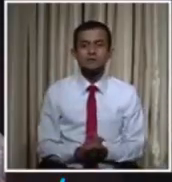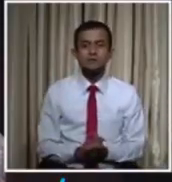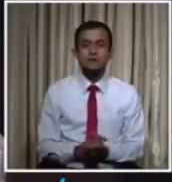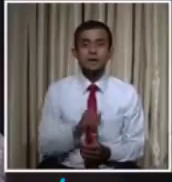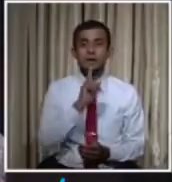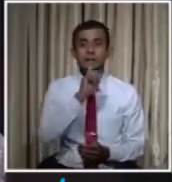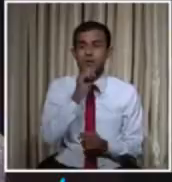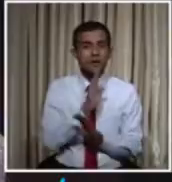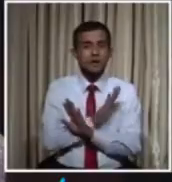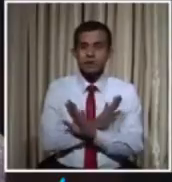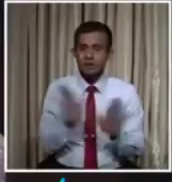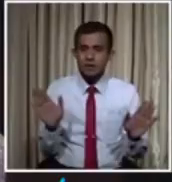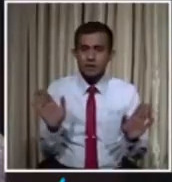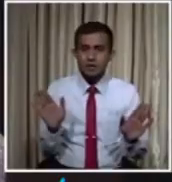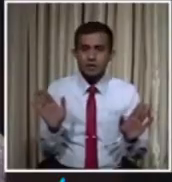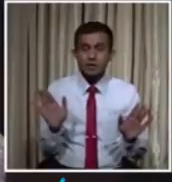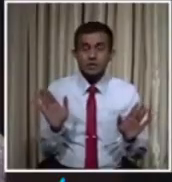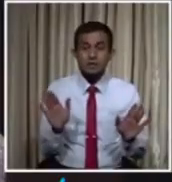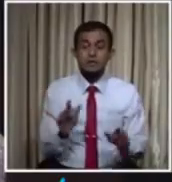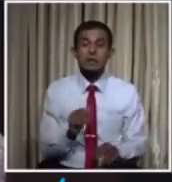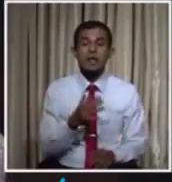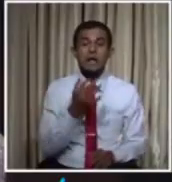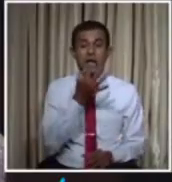අපි හංගන්නට යන්නේ නැහැ මොකද ඒක තමයි තිත්ත ඇත්ත